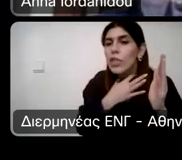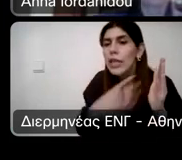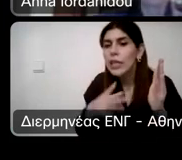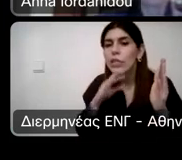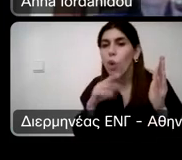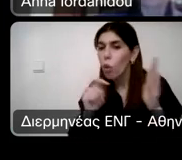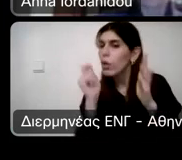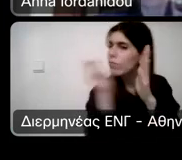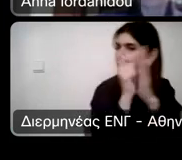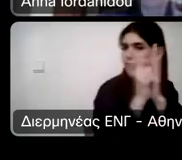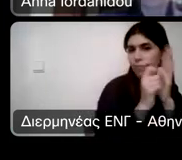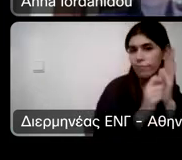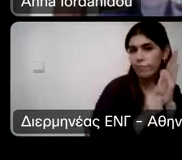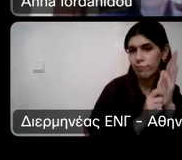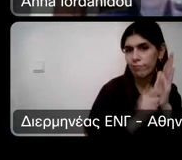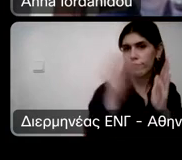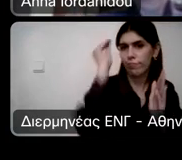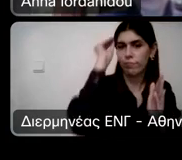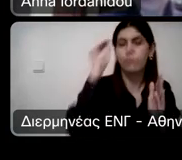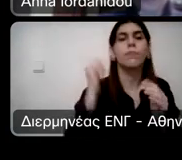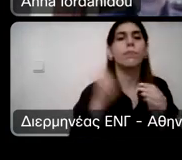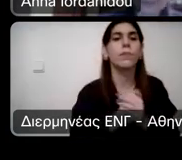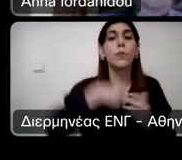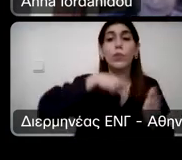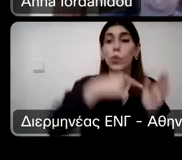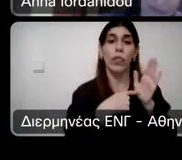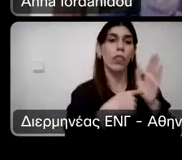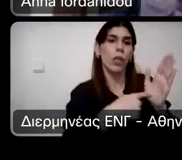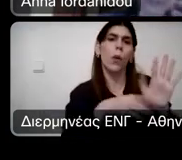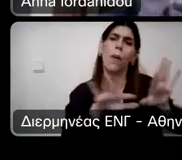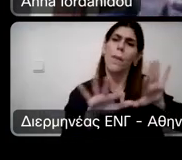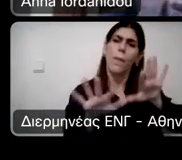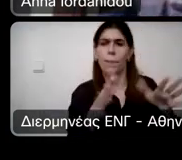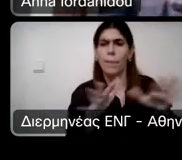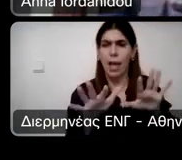κατηγοριοποίηση. Σας δείχνω περίπου λίγο τι γίνεται